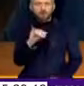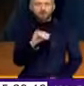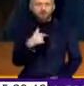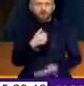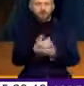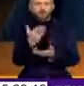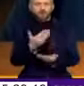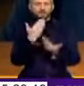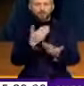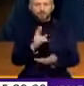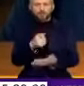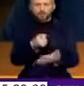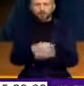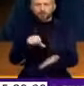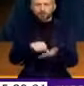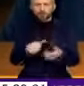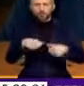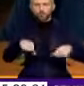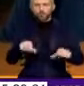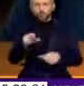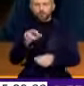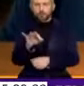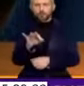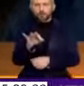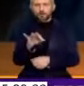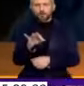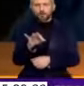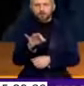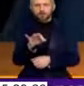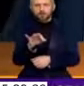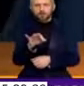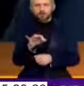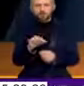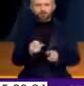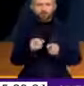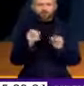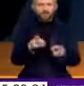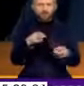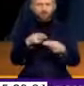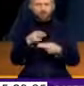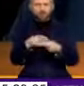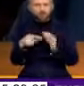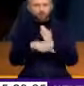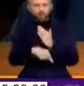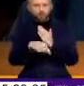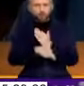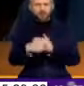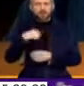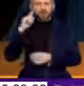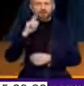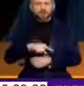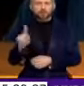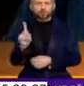вас звертаюся як до члена комісії по боротьбі там з злочинністю і запобіганню корупції. Я знаю,